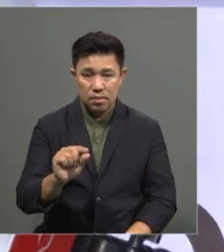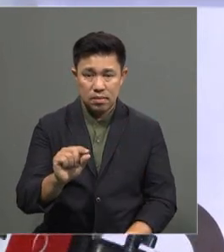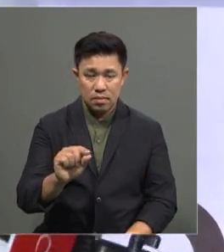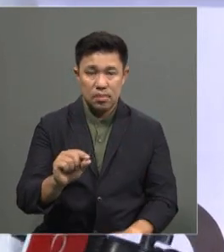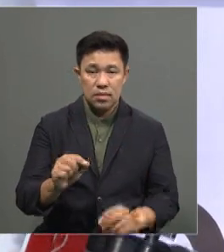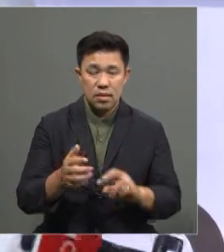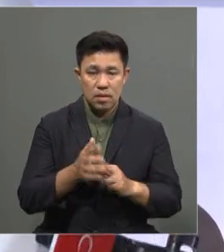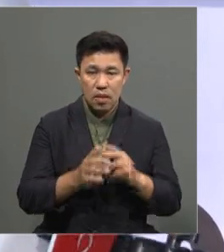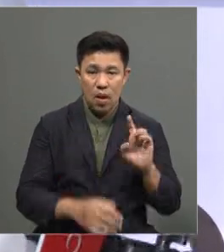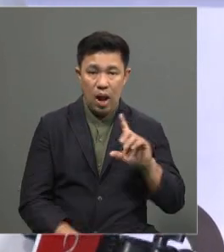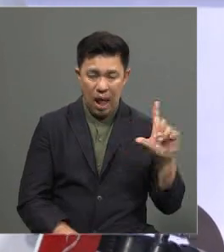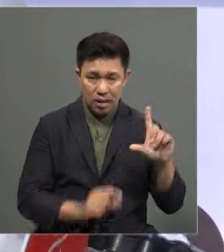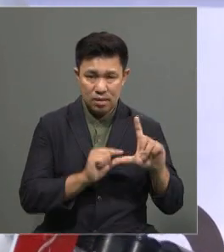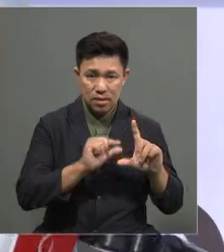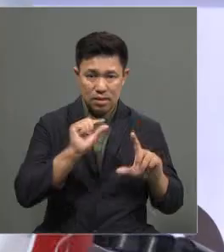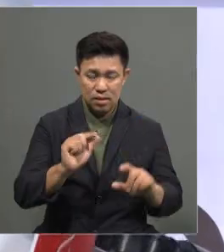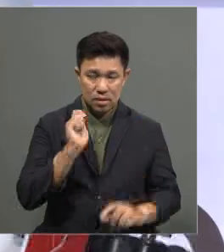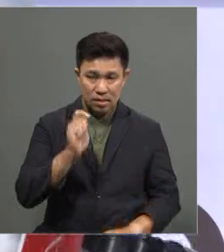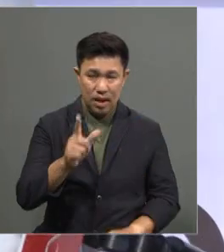ายความว่าเรามี100ล้านเราจ่าย20ล้าน